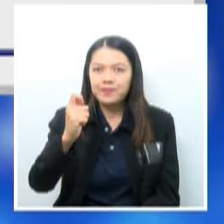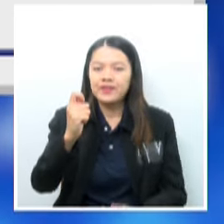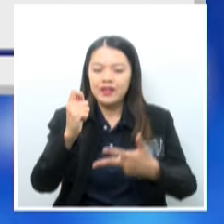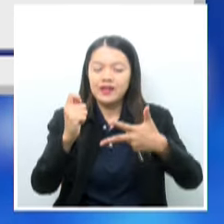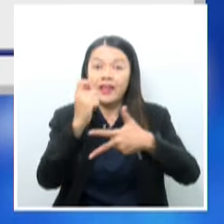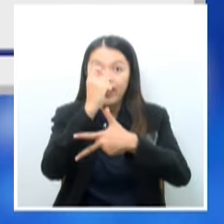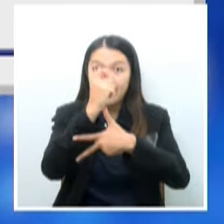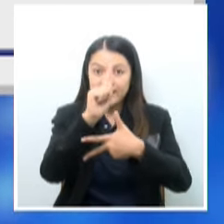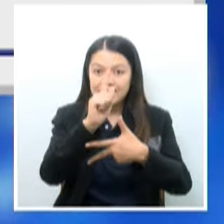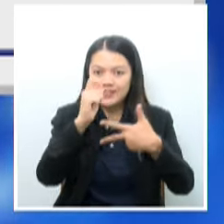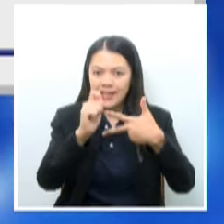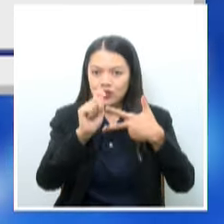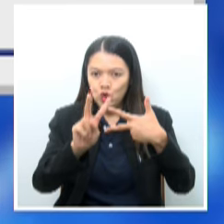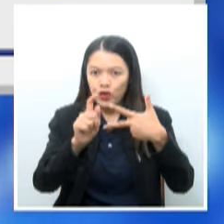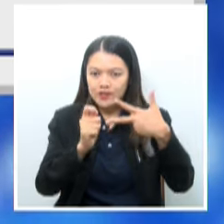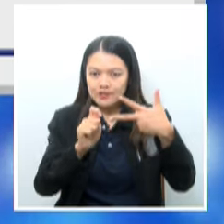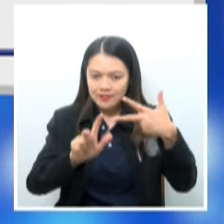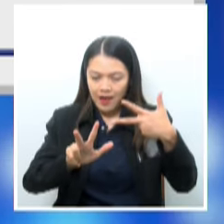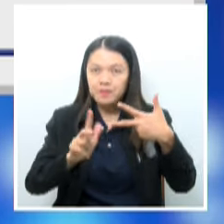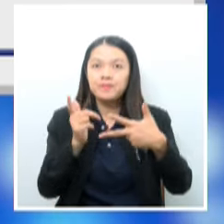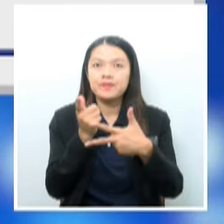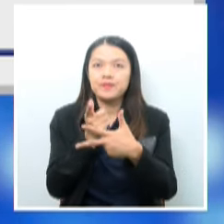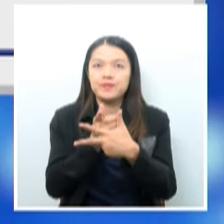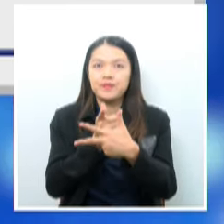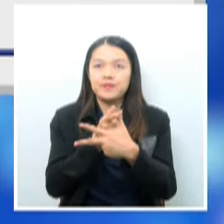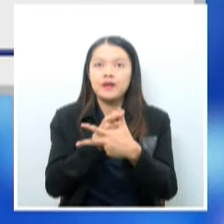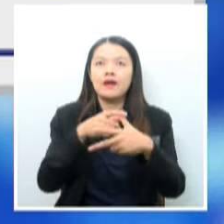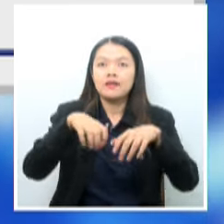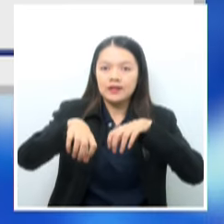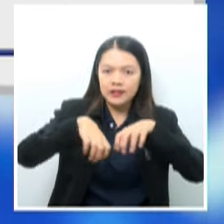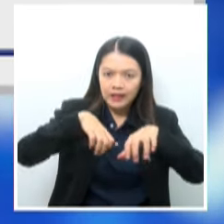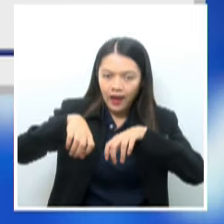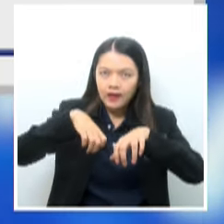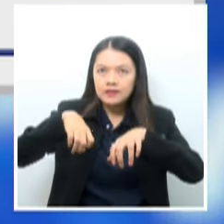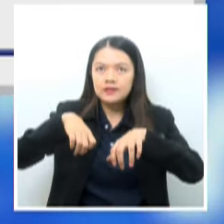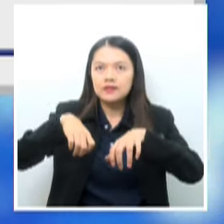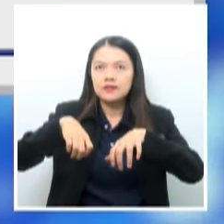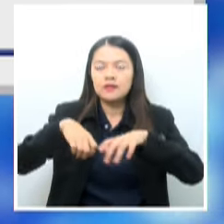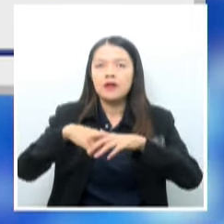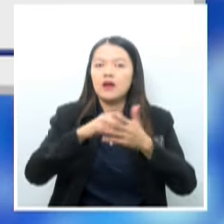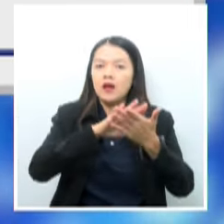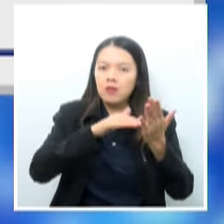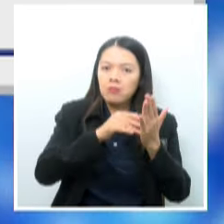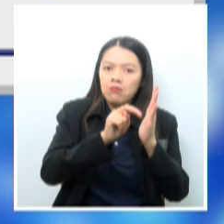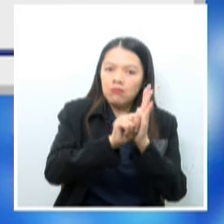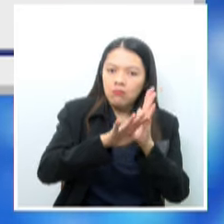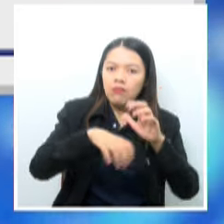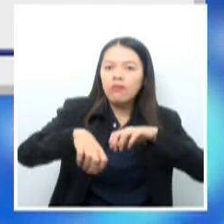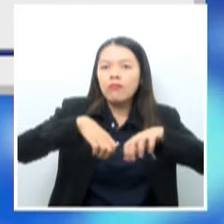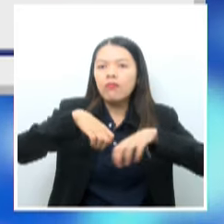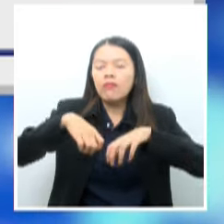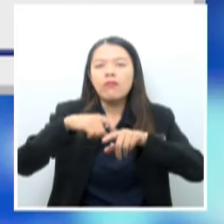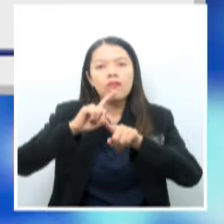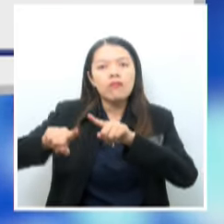Triple A เนี่ยก็คือในเรื่องของ administrative ก็คือการบริหารจัดการนะครับในเรื่องของนโยบายเรื่องของการบริหารจัดการ